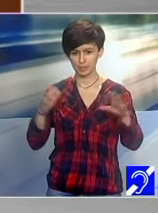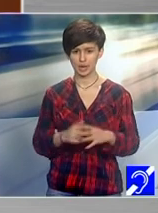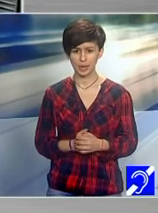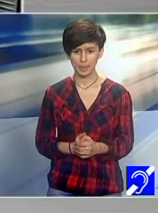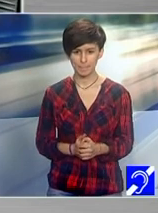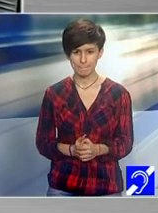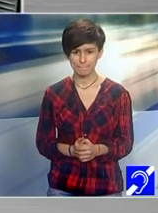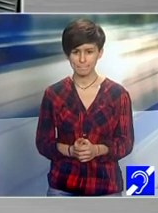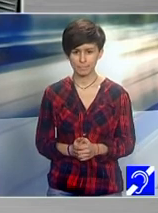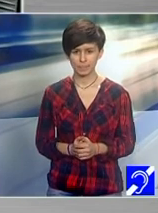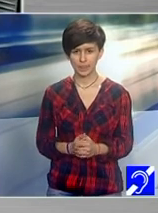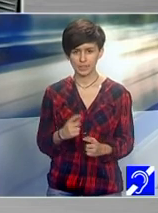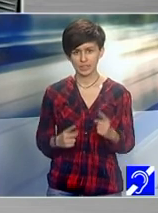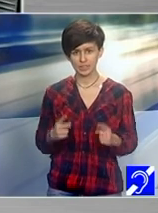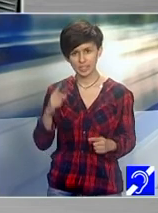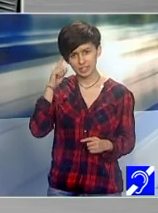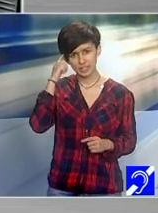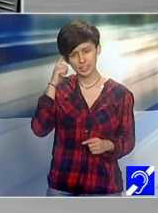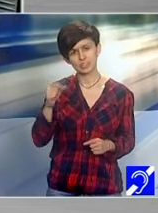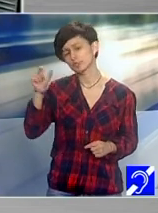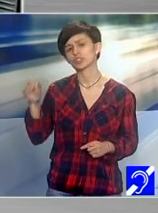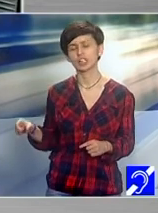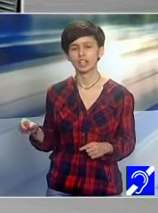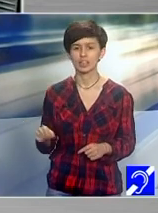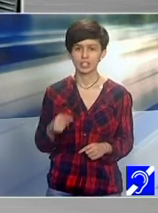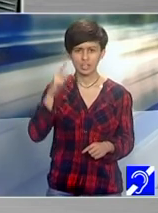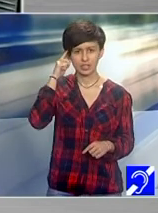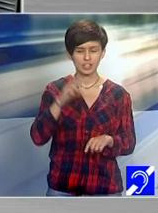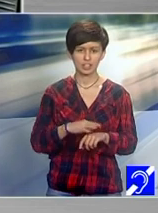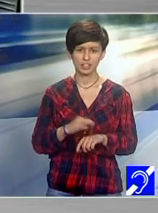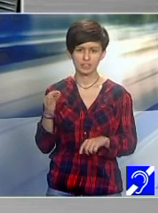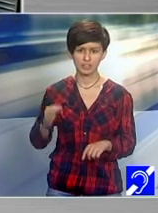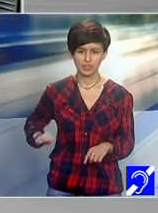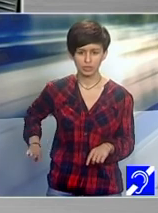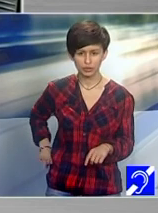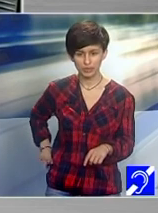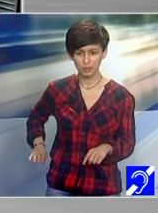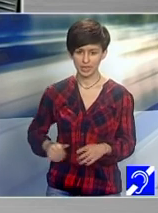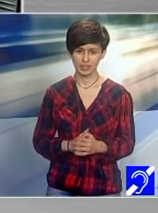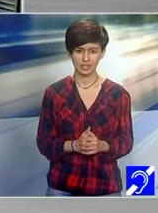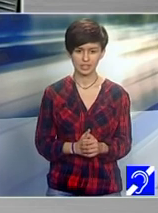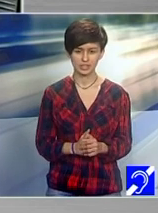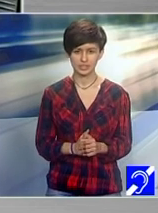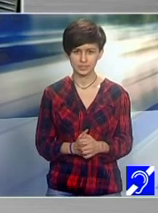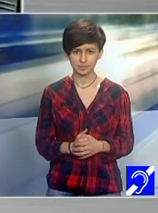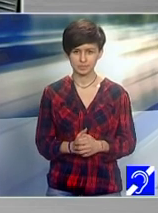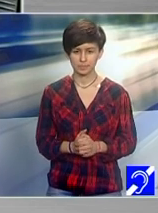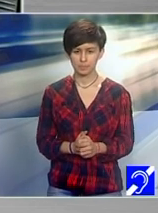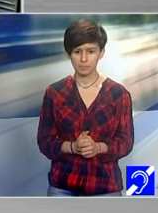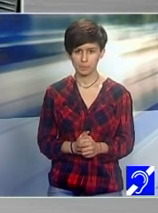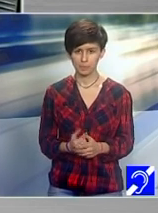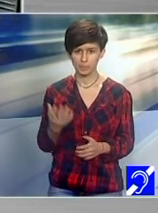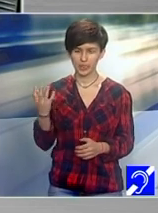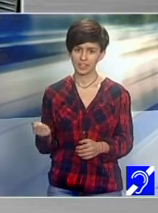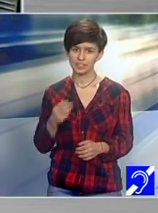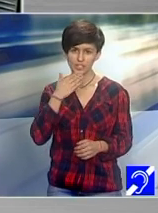care a fost, poate puțină lume știe, nu chiar prima, a doua femeie inginer. Ce sumă se acordă pentru premiul Inventi, ca